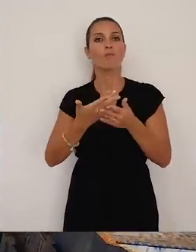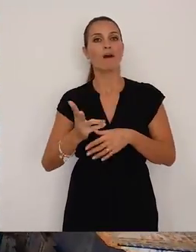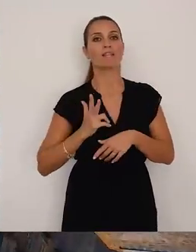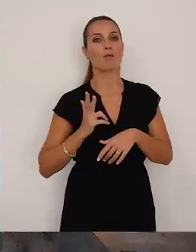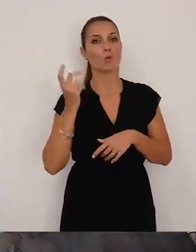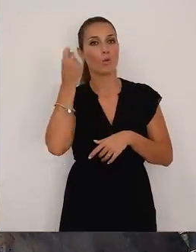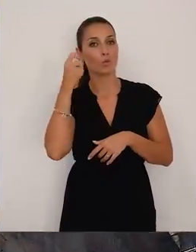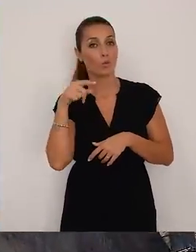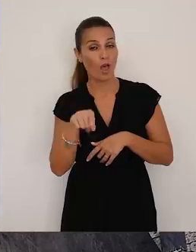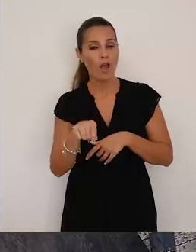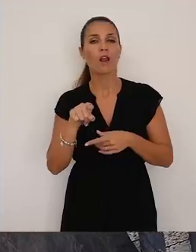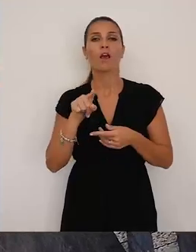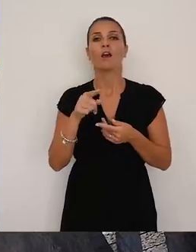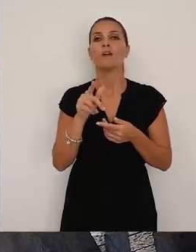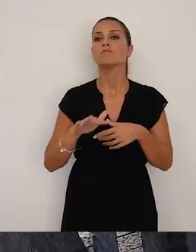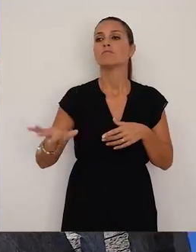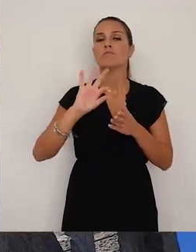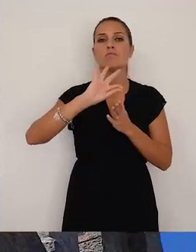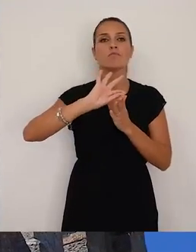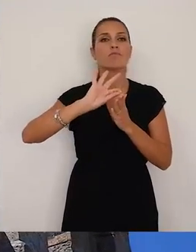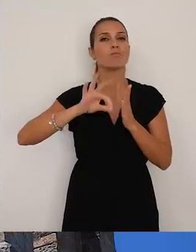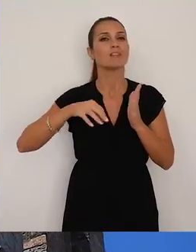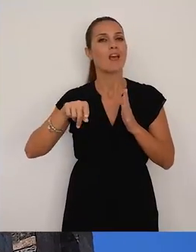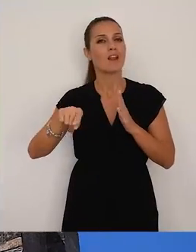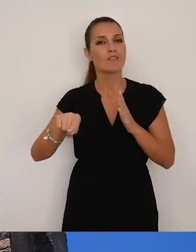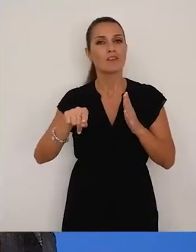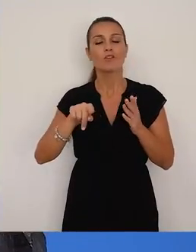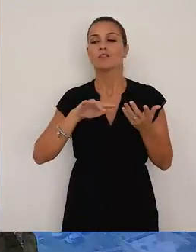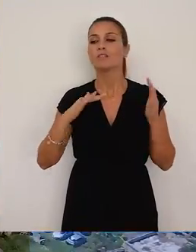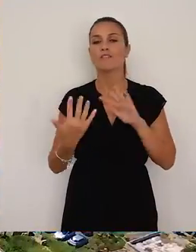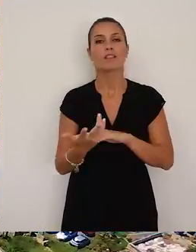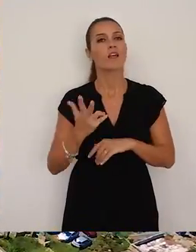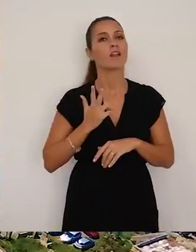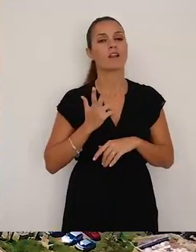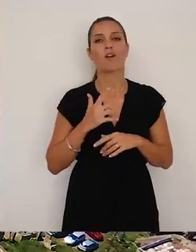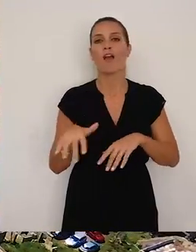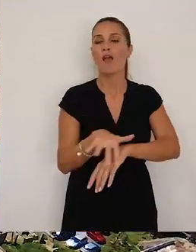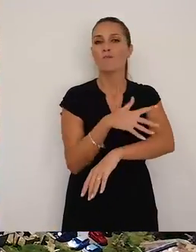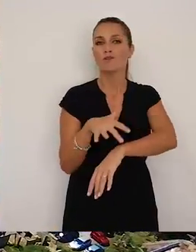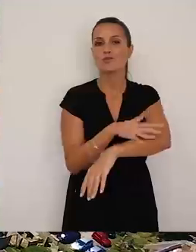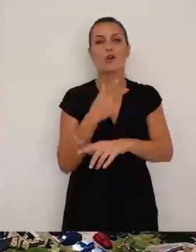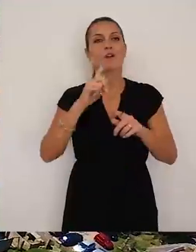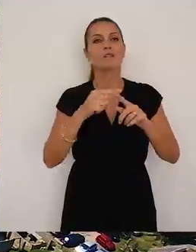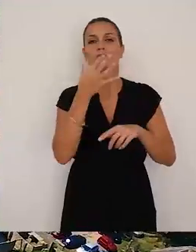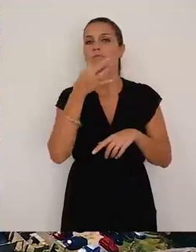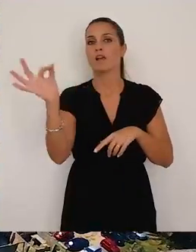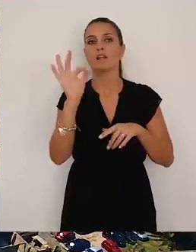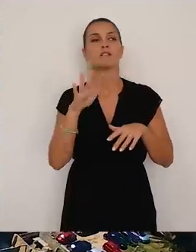culturale, virtù che rendono il paesaggio urbano di Minervino ricco di suggestive emozioni e di incantevoli scenari